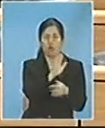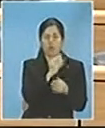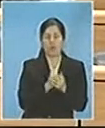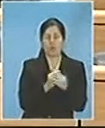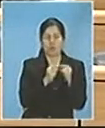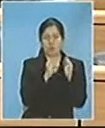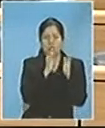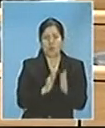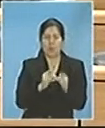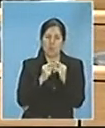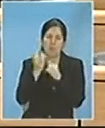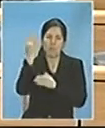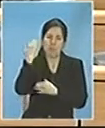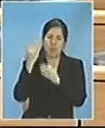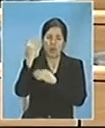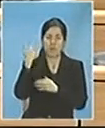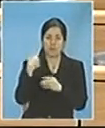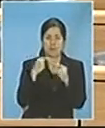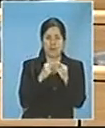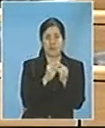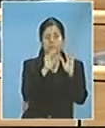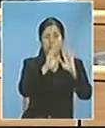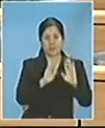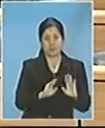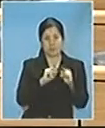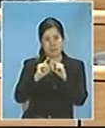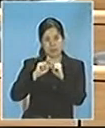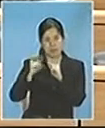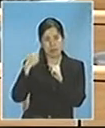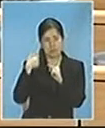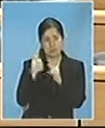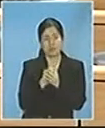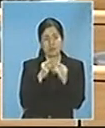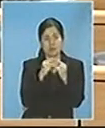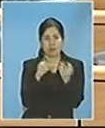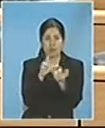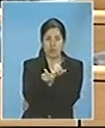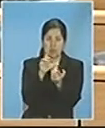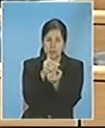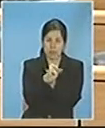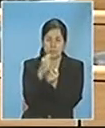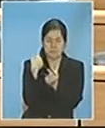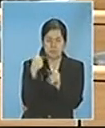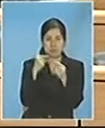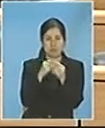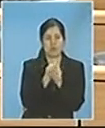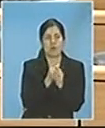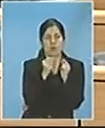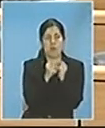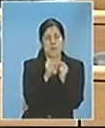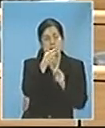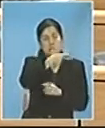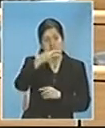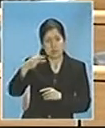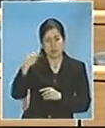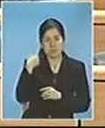าด้านจริยธรรมวรรณศิลป์และคติชนวิทยาอีกด้วยเช่นสุภาษิตนิทานชาดก